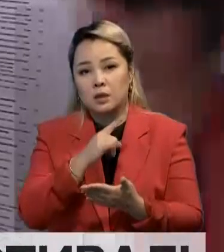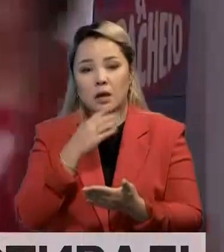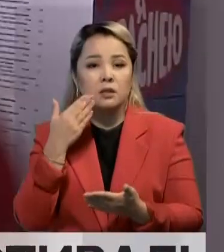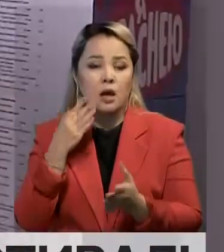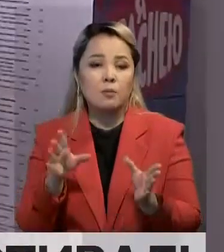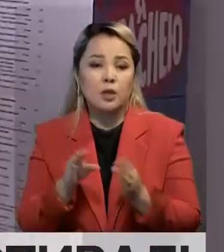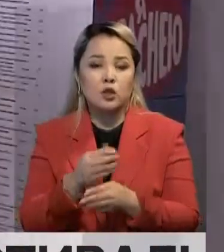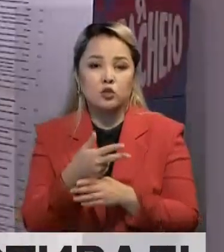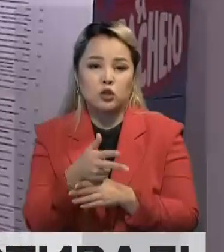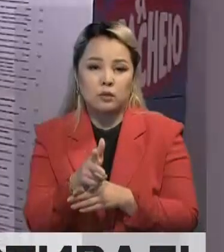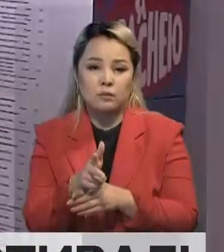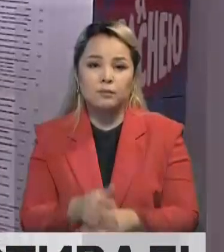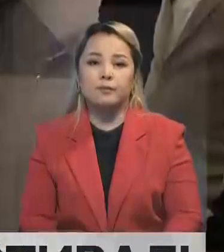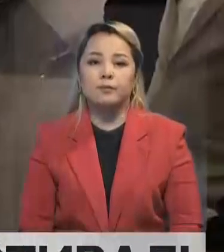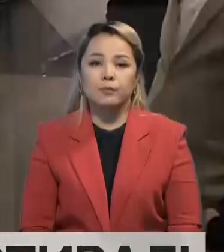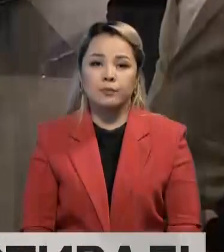Татарстан бірігіп түсірген.